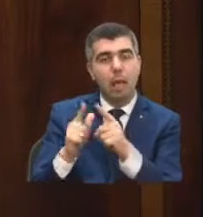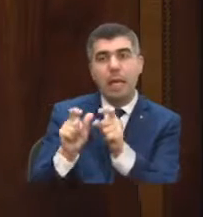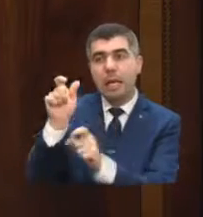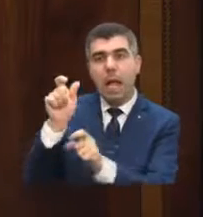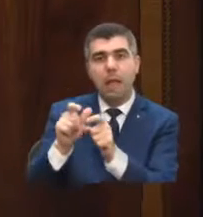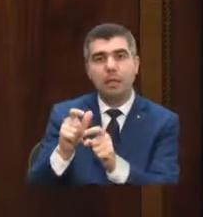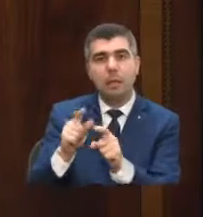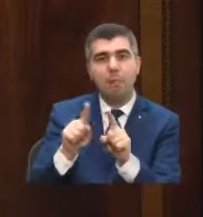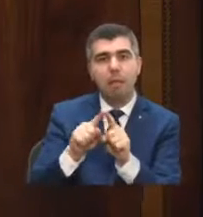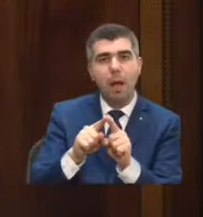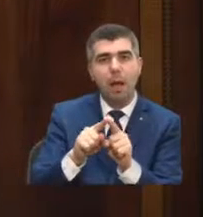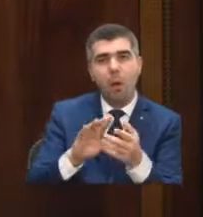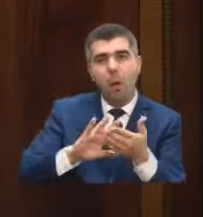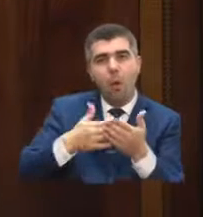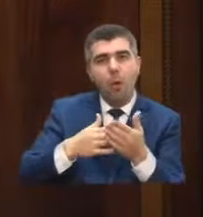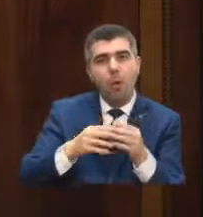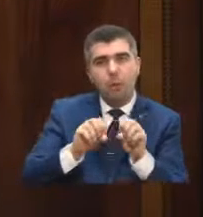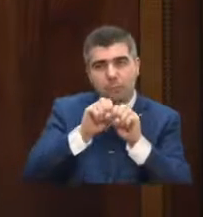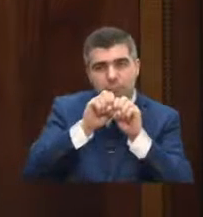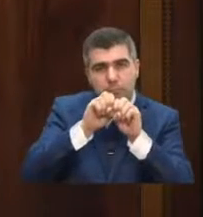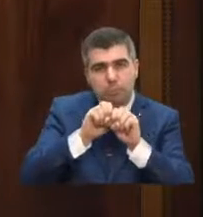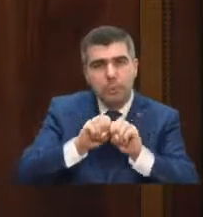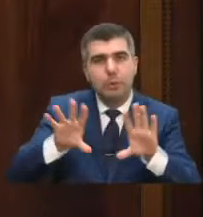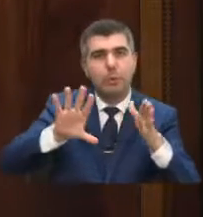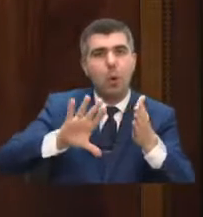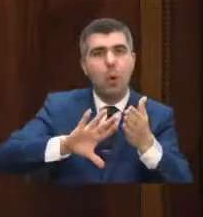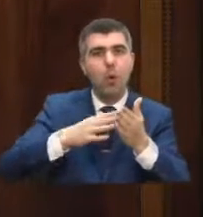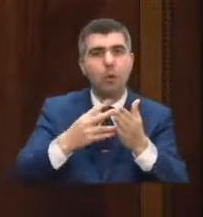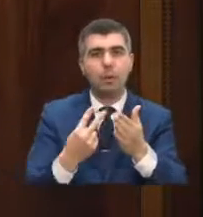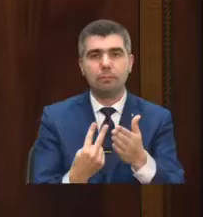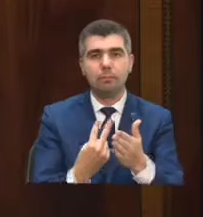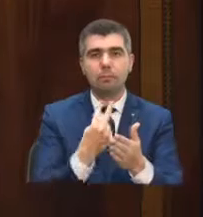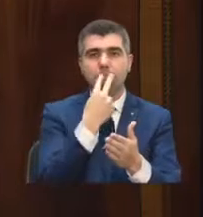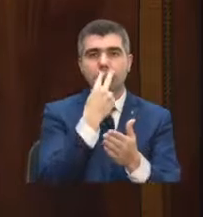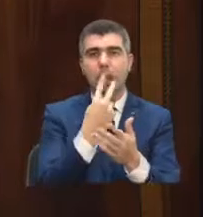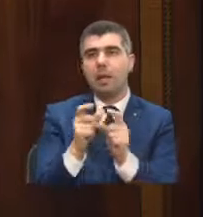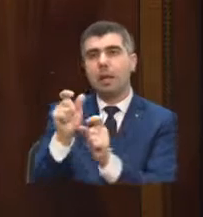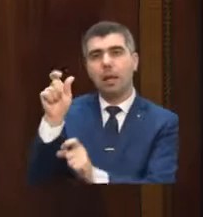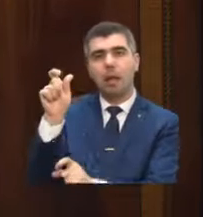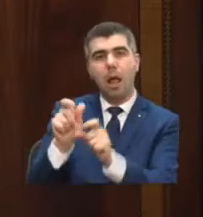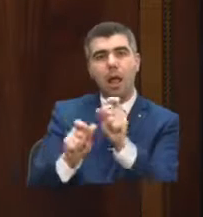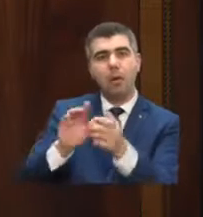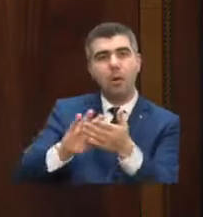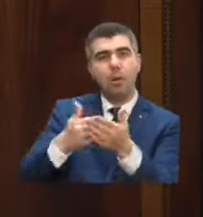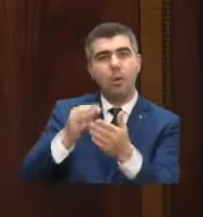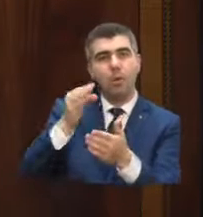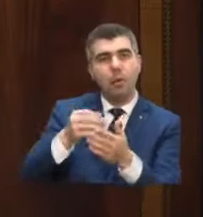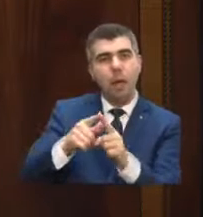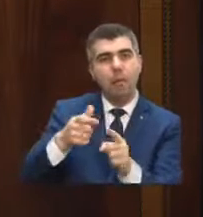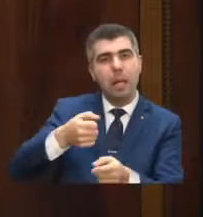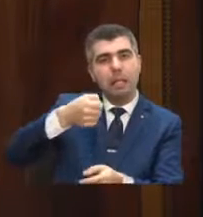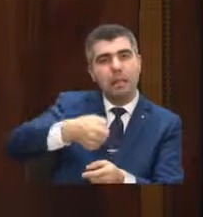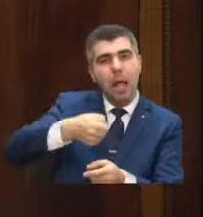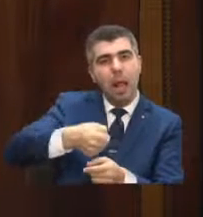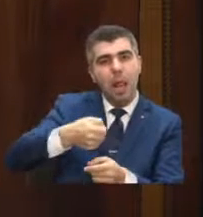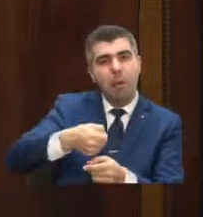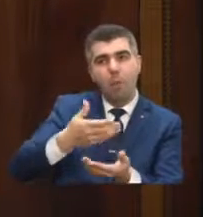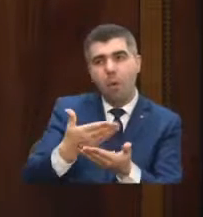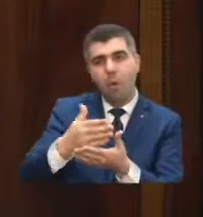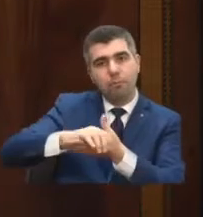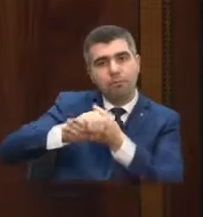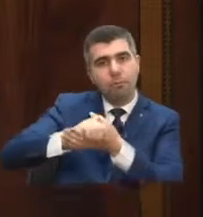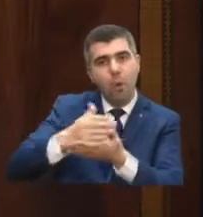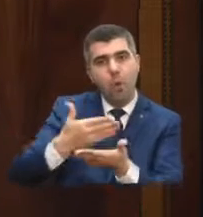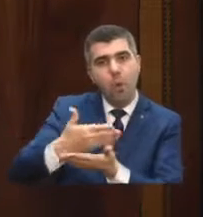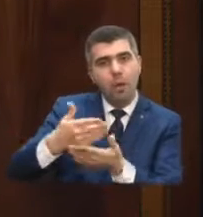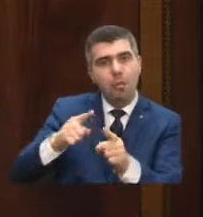كيعطس كيخلي واحد الجزيئات في الهواء اللي في الاستنشاق ديالها، أو لما حط يدي على شي سلم على الإنسان أو حط يدي على شي مكان